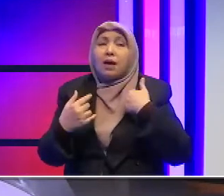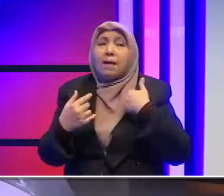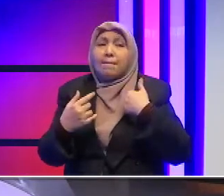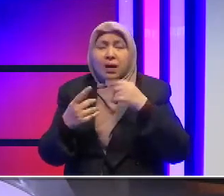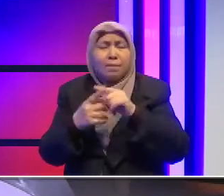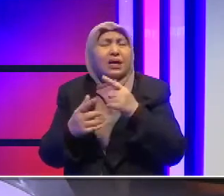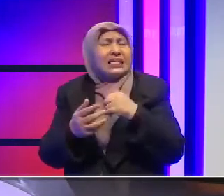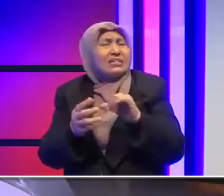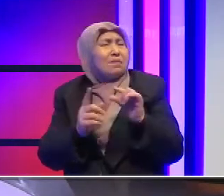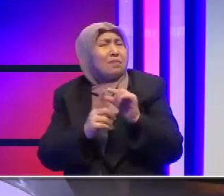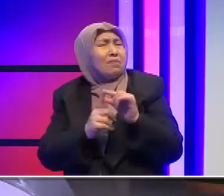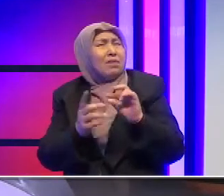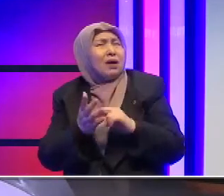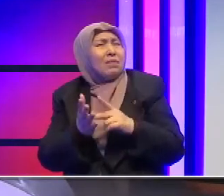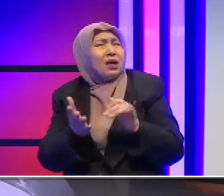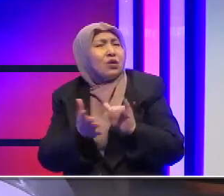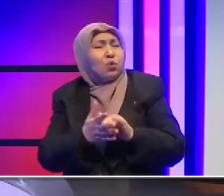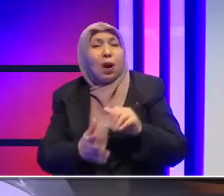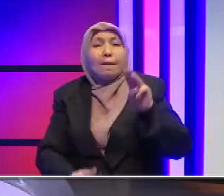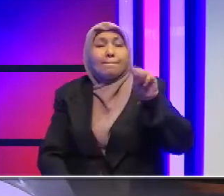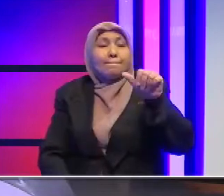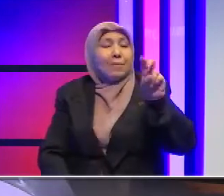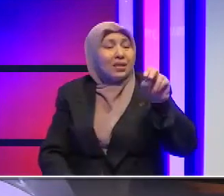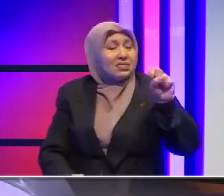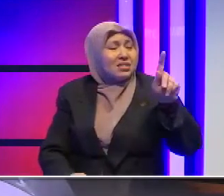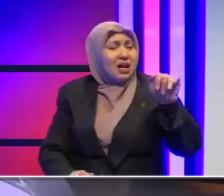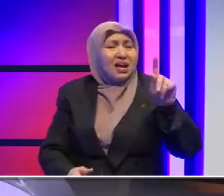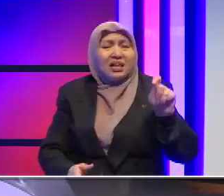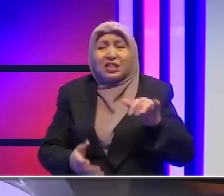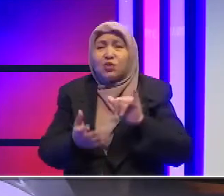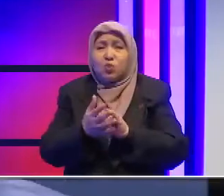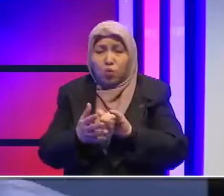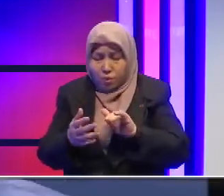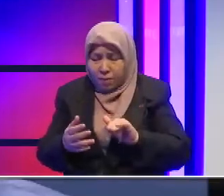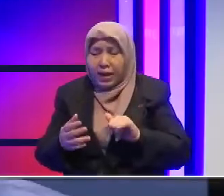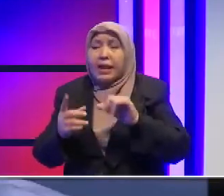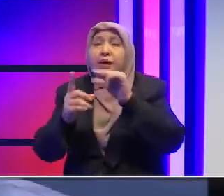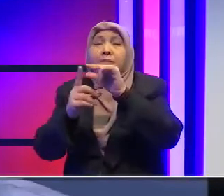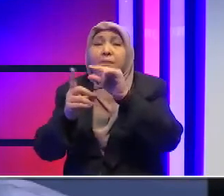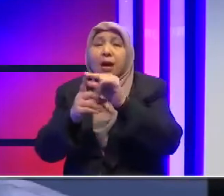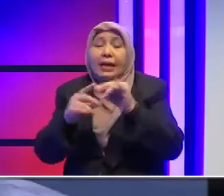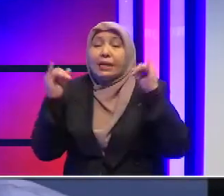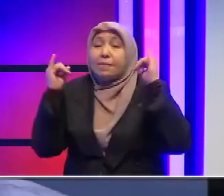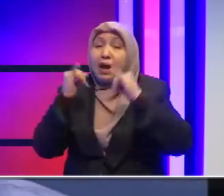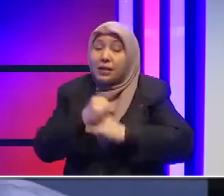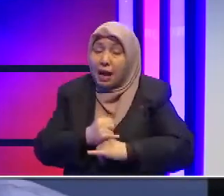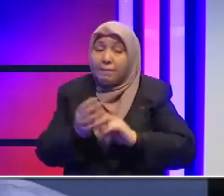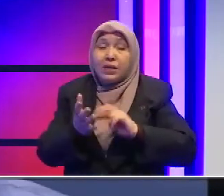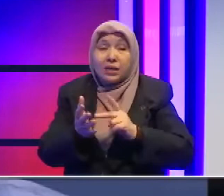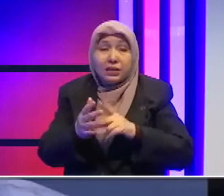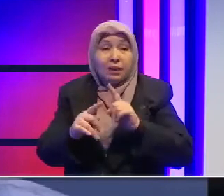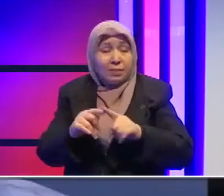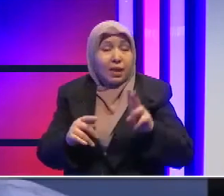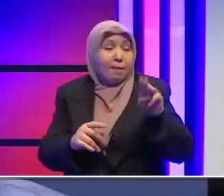mansakan sebenarnya? Okey. Kalimah mansakan ini kalau kita lihat daripada kalimah nusuk itu sendiri yang bermaksud ibadah. Tetapi bila sebutkan